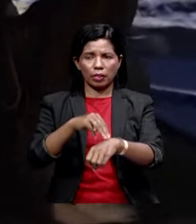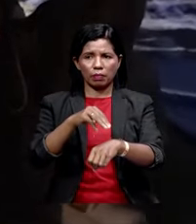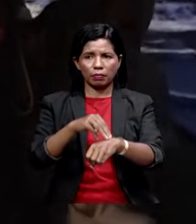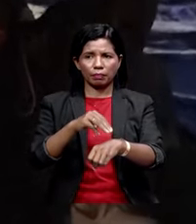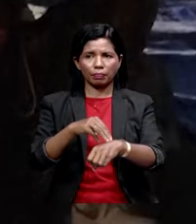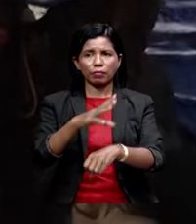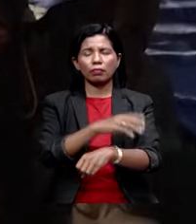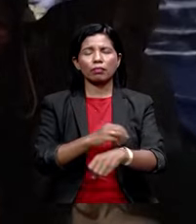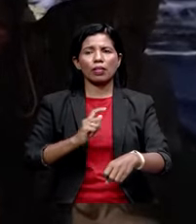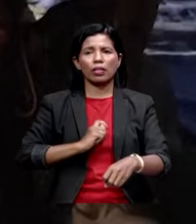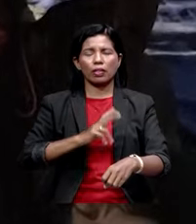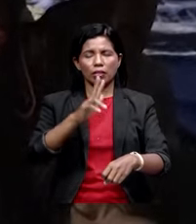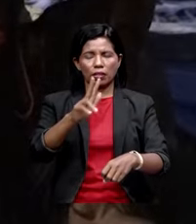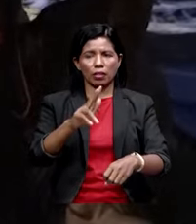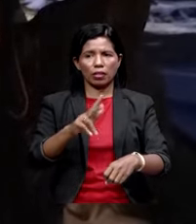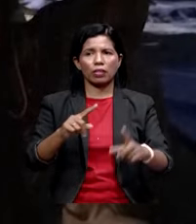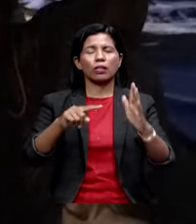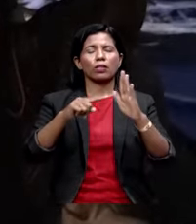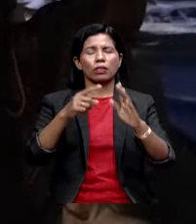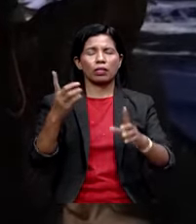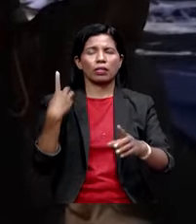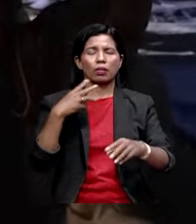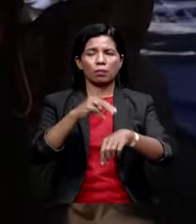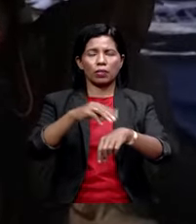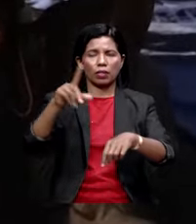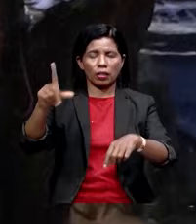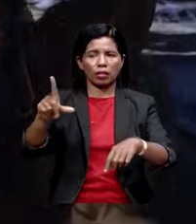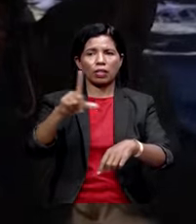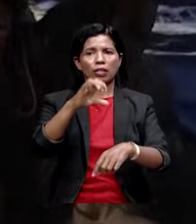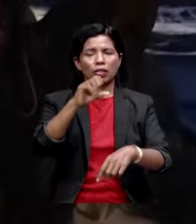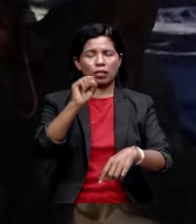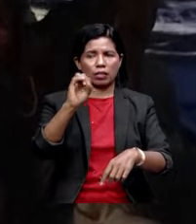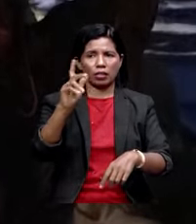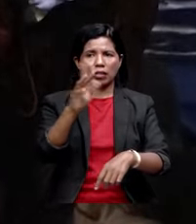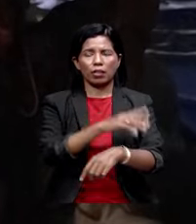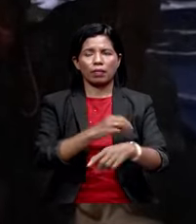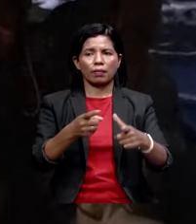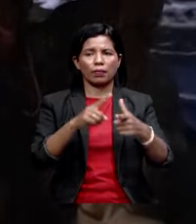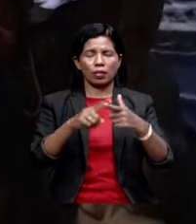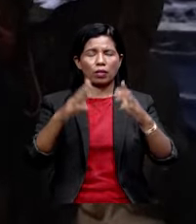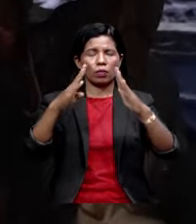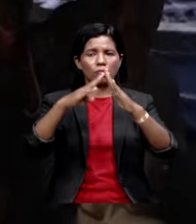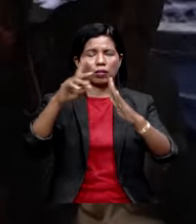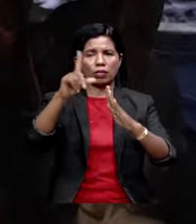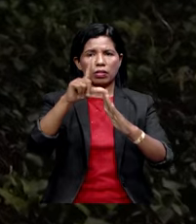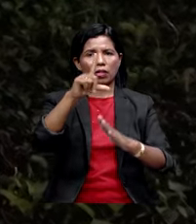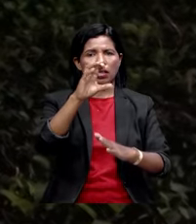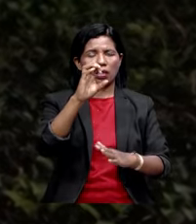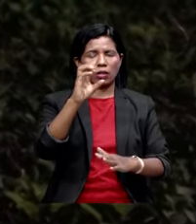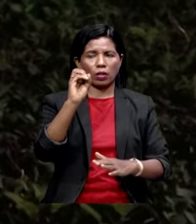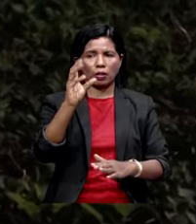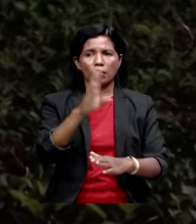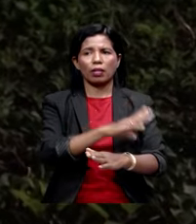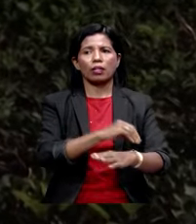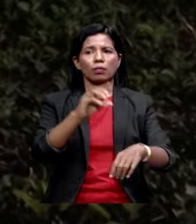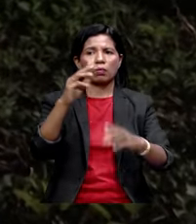situ litas dulu ohin iha motain nih katak di sana kerke itu motain. Kerke itu motain umalisan lebih si malalu. Di sana ruane